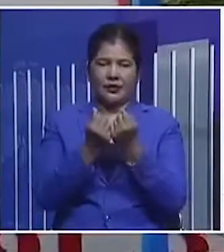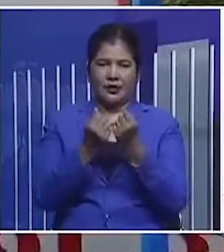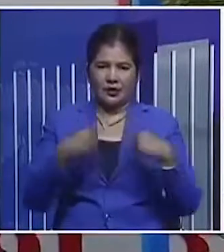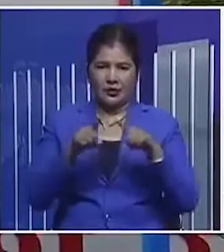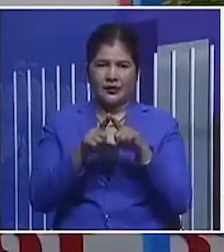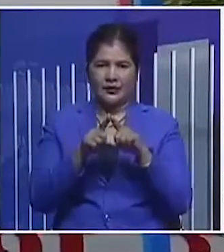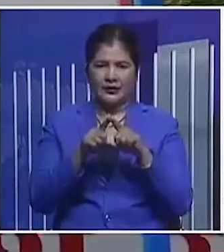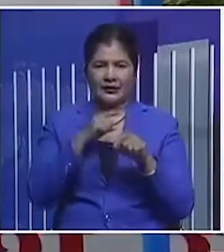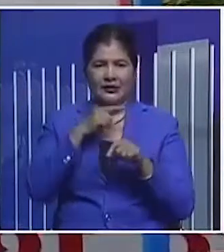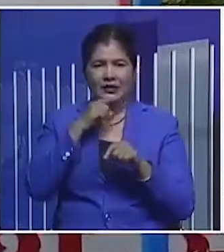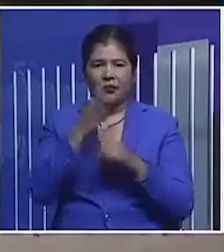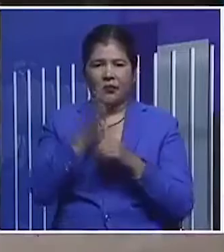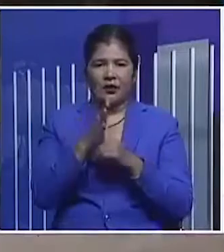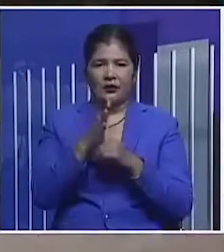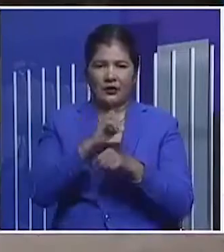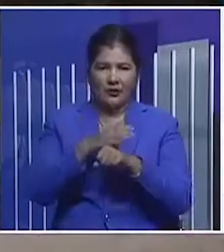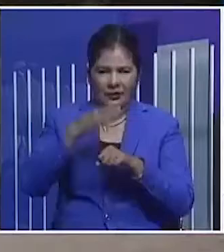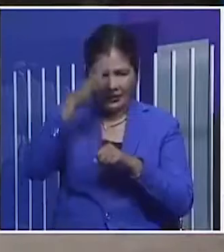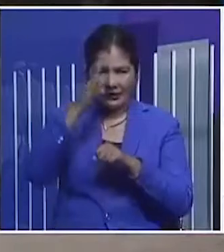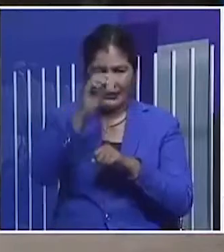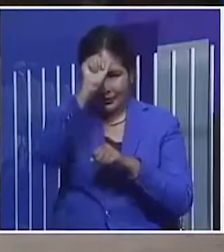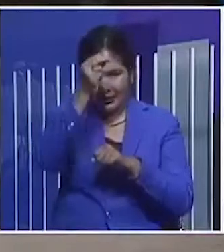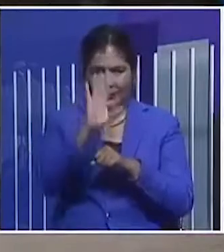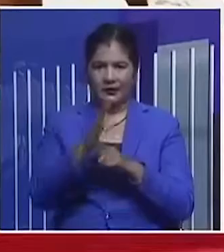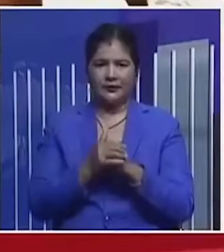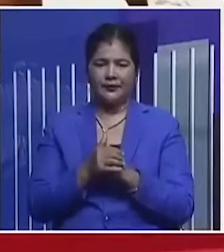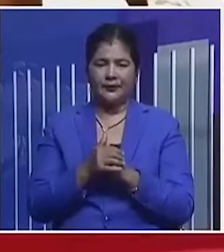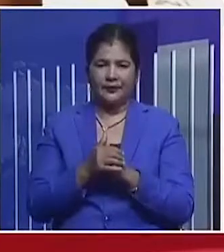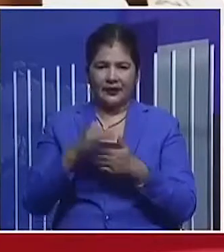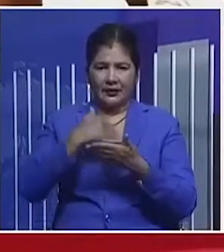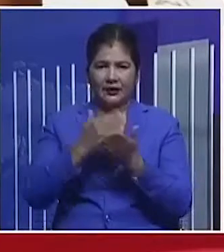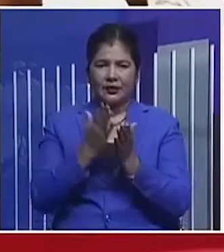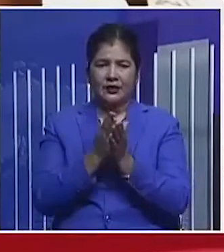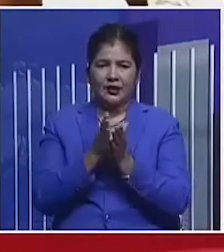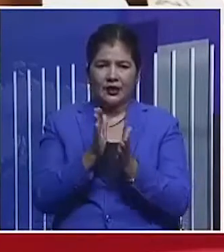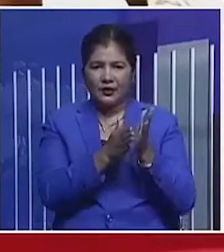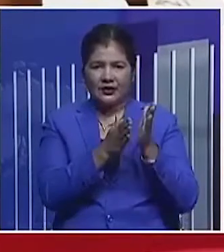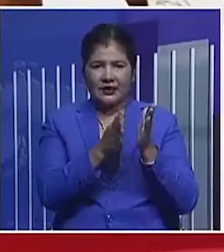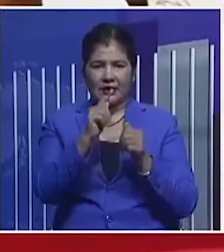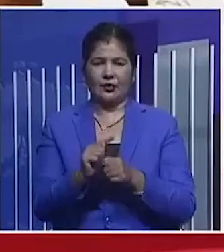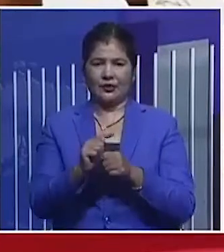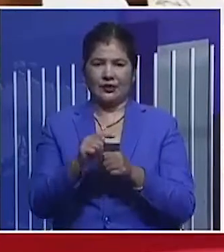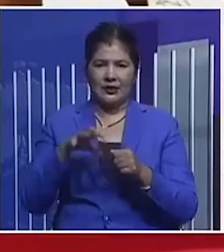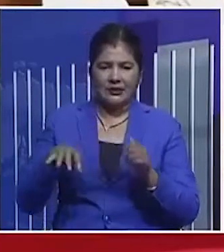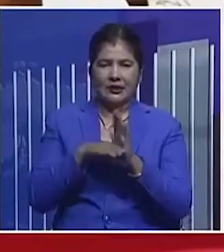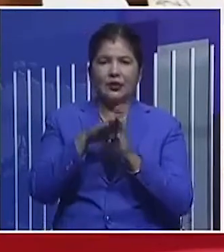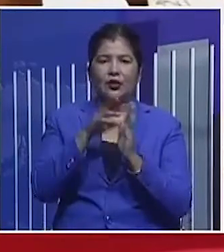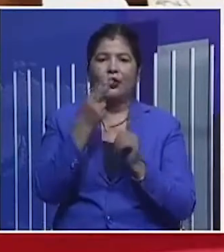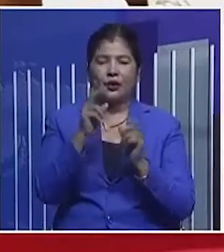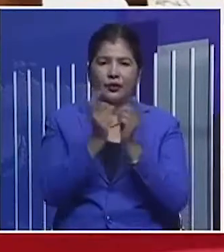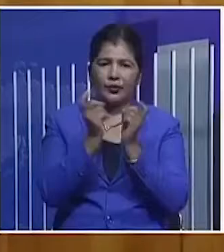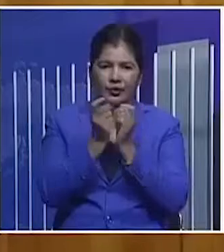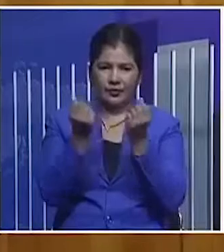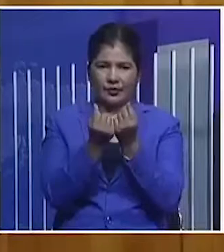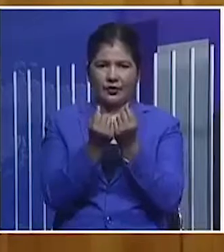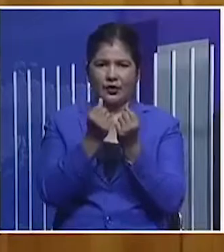जायज नभएको प्रदेश सरकारले जनाएको छ। टुक्री आयोजनाको विवाद स्थानीय तहको भएकोले बैठक